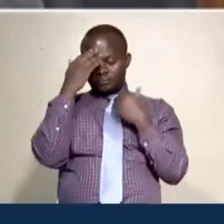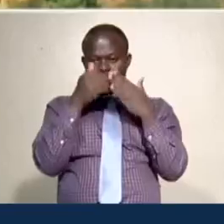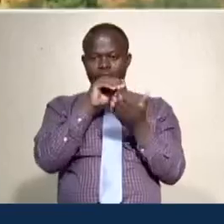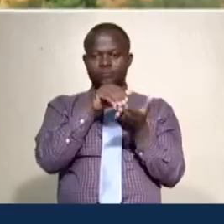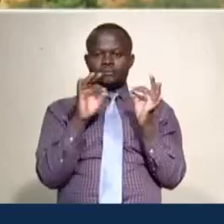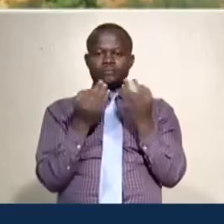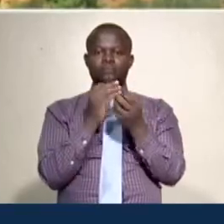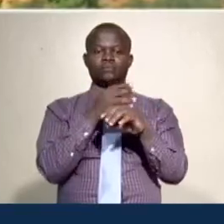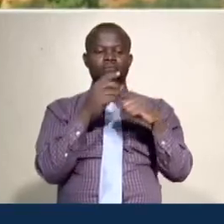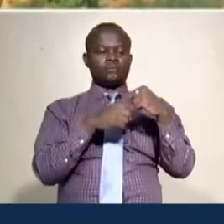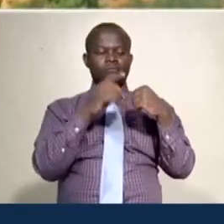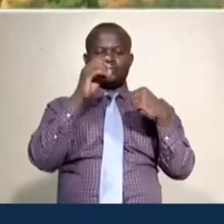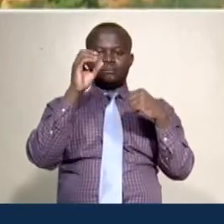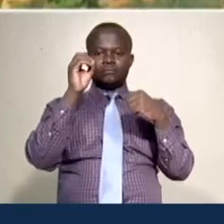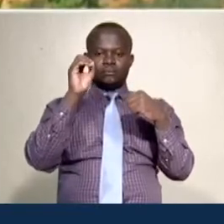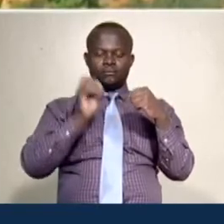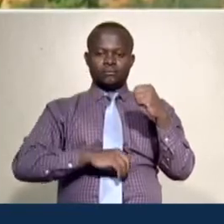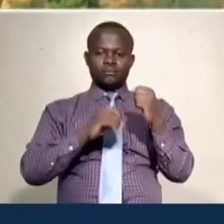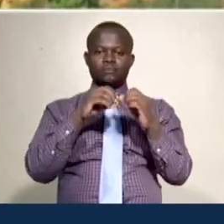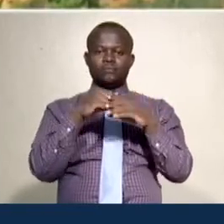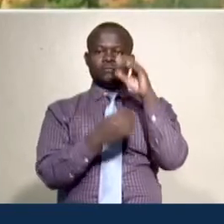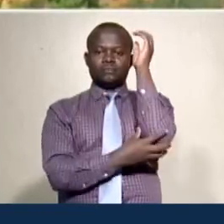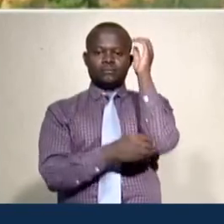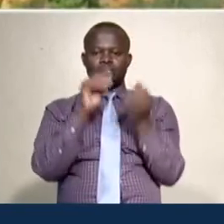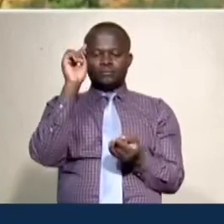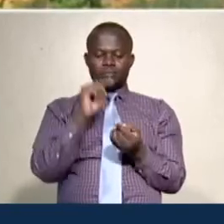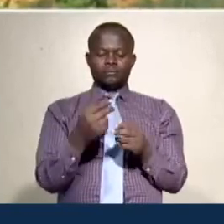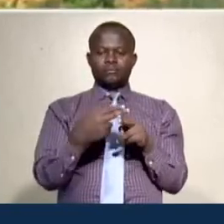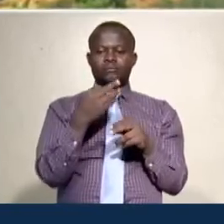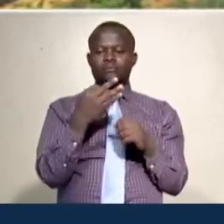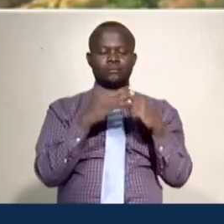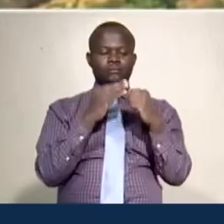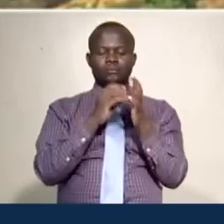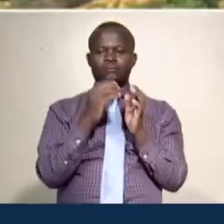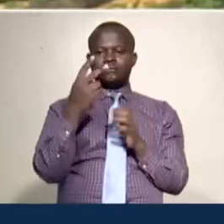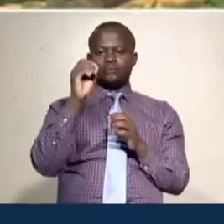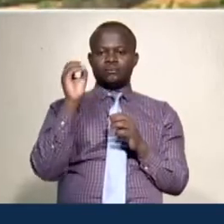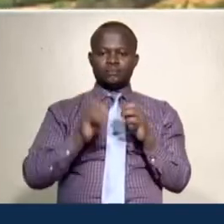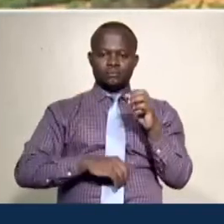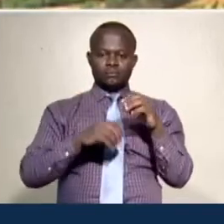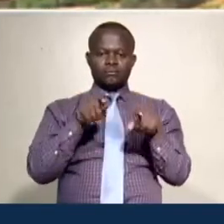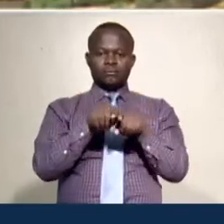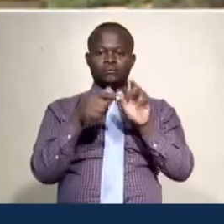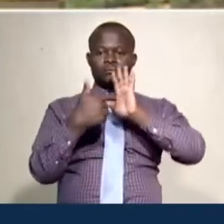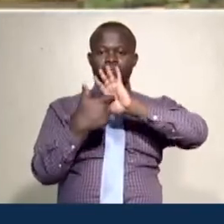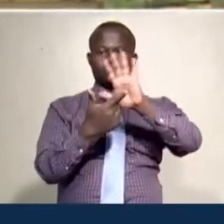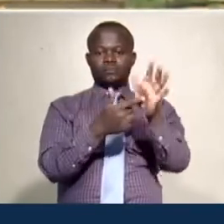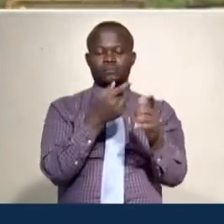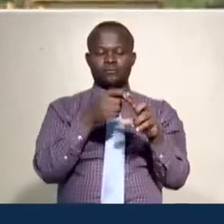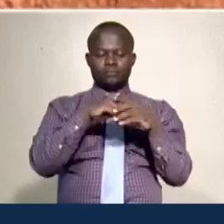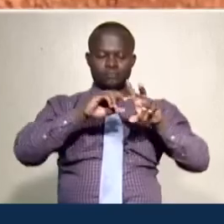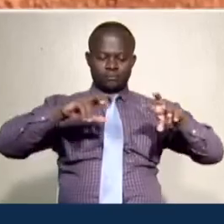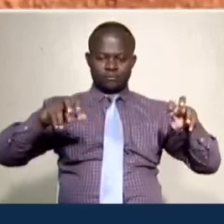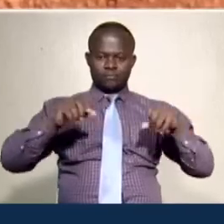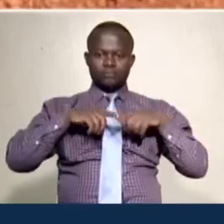zisaga 60% zari mu bukene zaramanutse zigera ku gipimo cya 38.2% nk'uko byagaragajwe n'ibyavuye mu